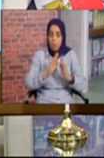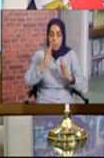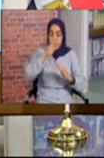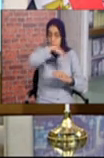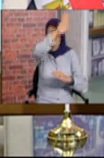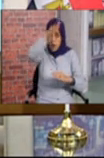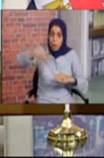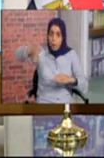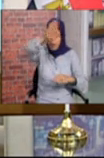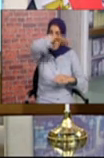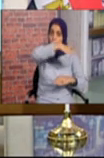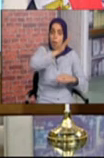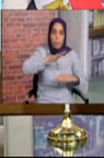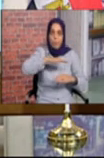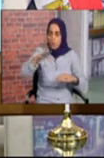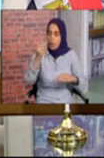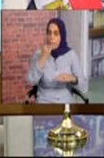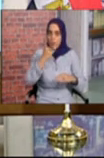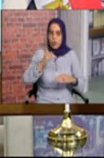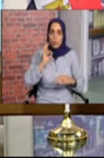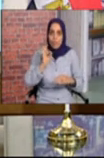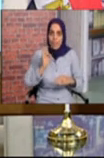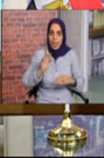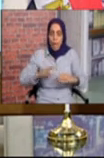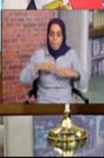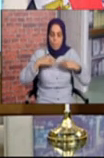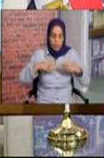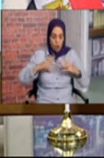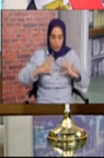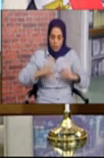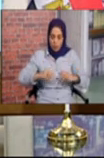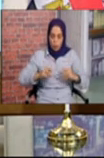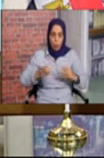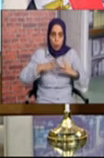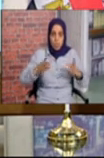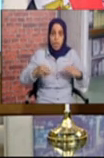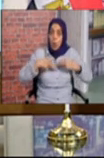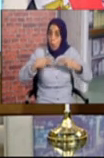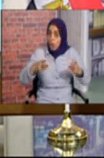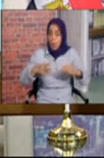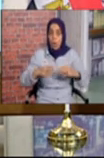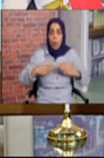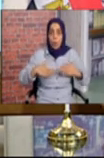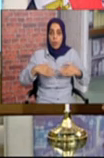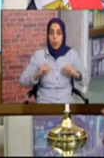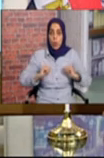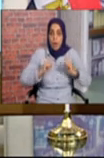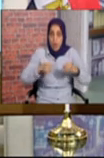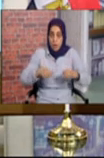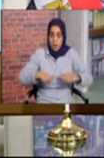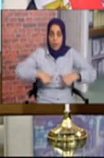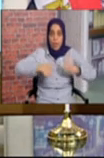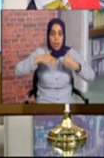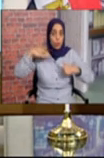خالص. هو ما عندوش المستحيل، بيطور ويوسع ويعالج ويدي. هو قاعد في حياة كذا